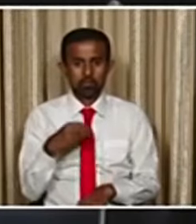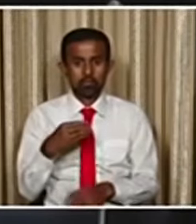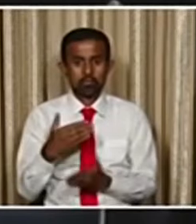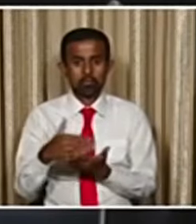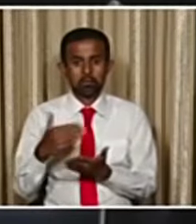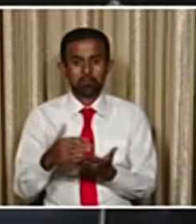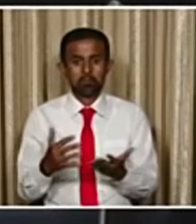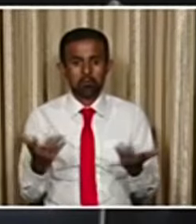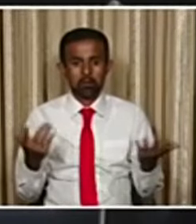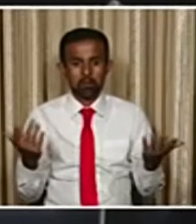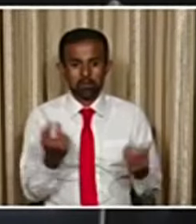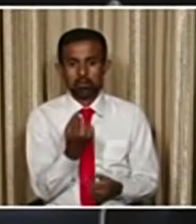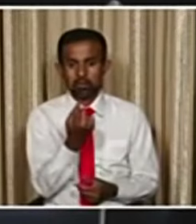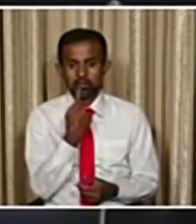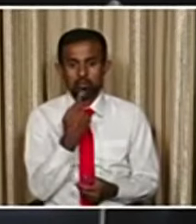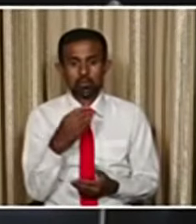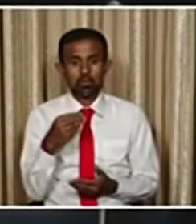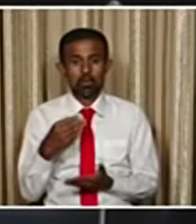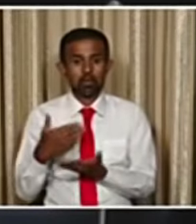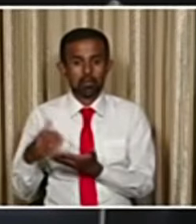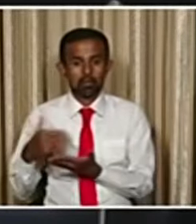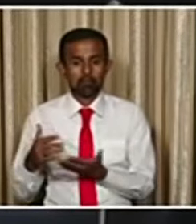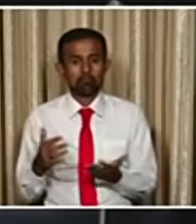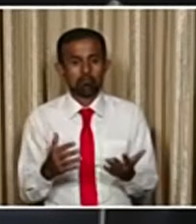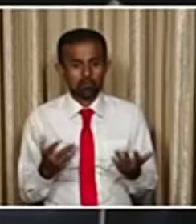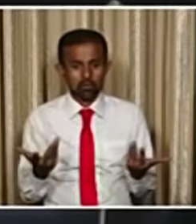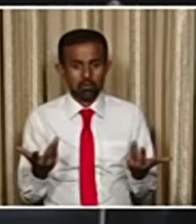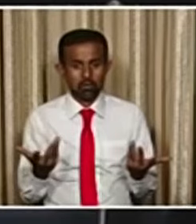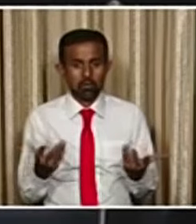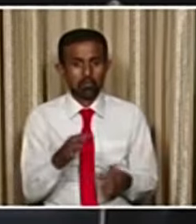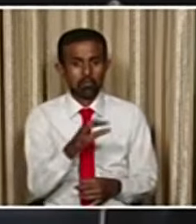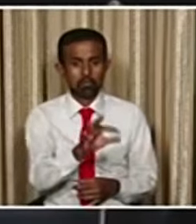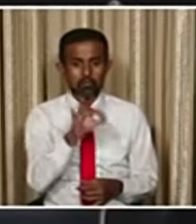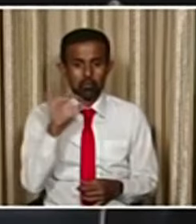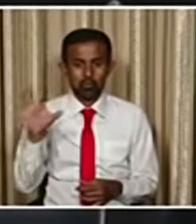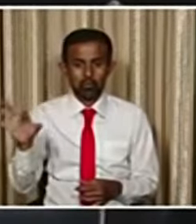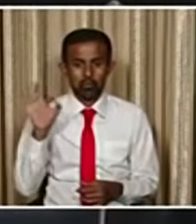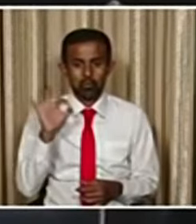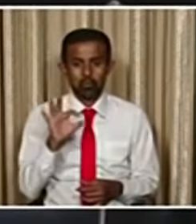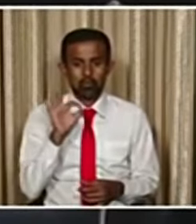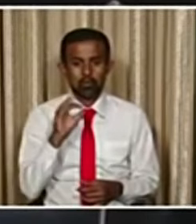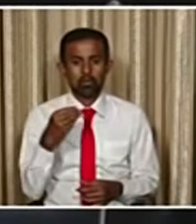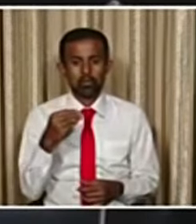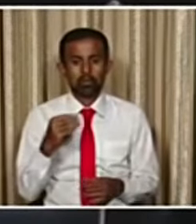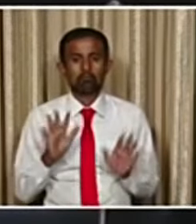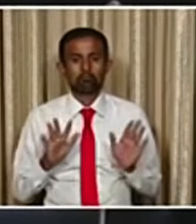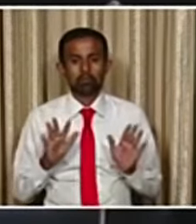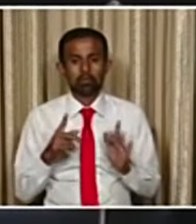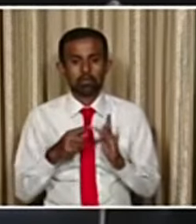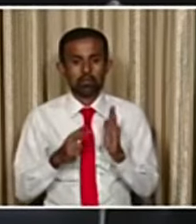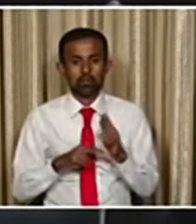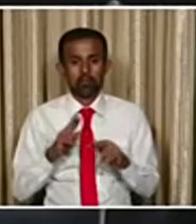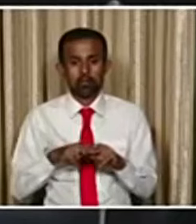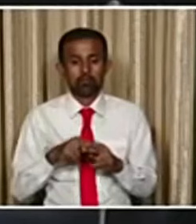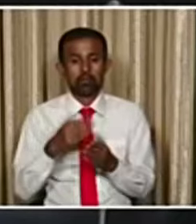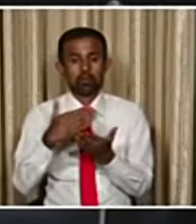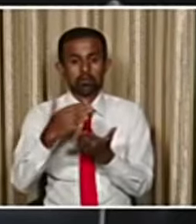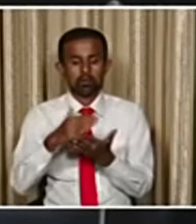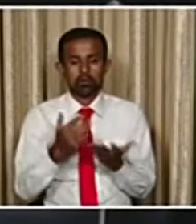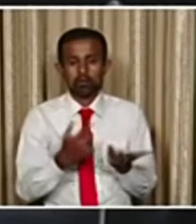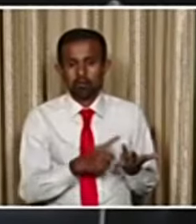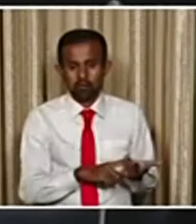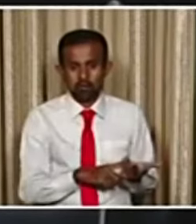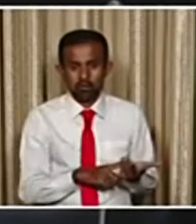ನಾಯಕ ಎವ್ವೆನ ಆಗಿಲಕೇನೋ ನಾಯಕ ಎವ್ವೆನ ಅತ್ತೆ ತೋರಾಗತ್ತ ನಾಯ ಹ್ಯಾಬಾಯ್ IMF ಕಡೆಗೆ ವಂಡೋಣ